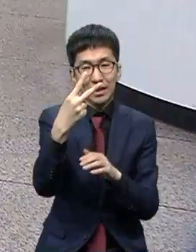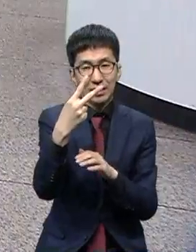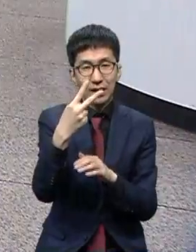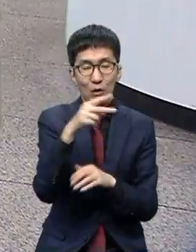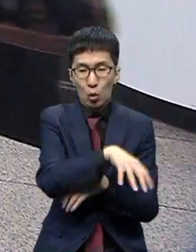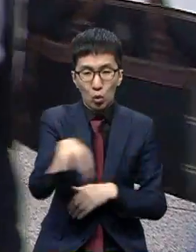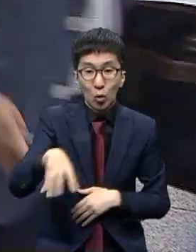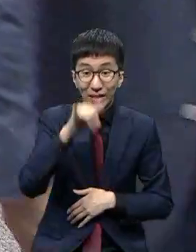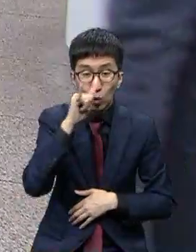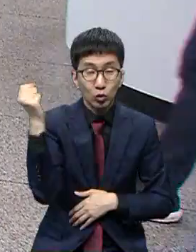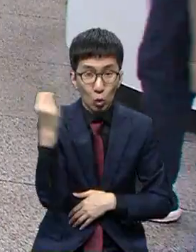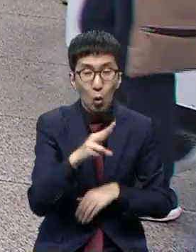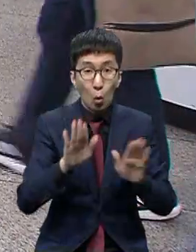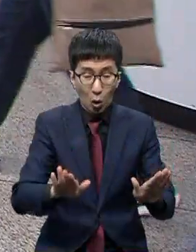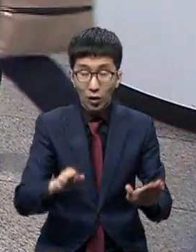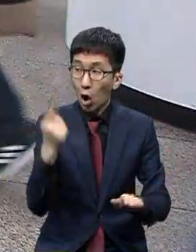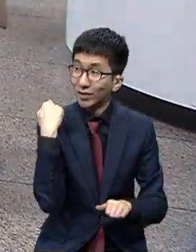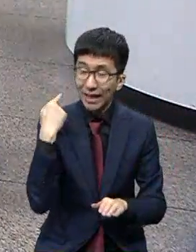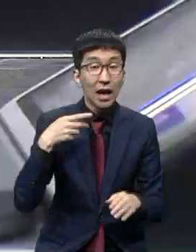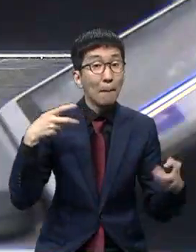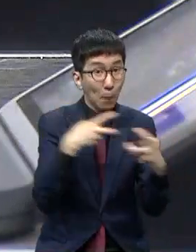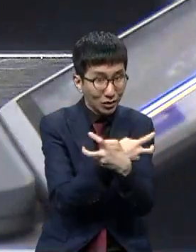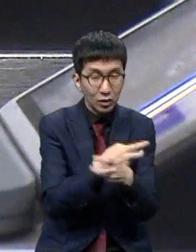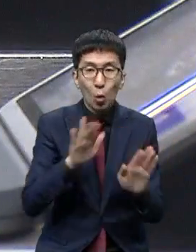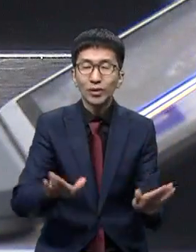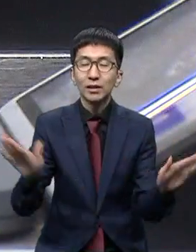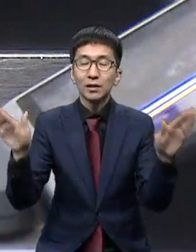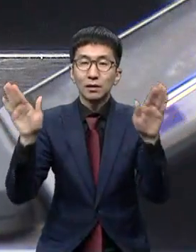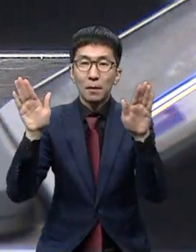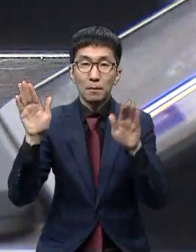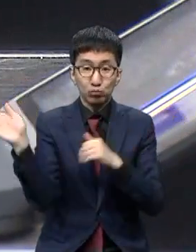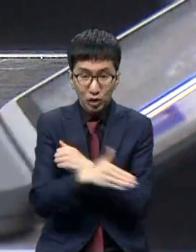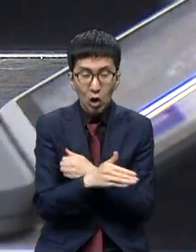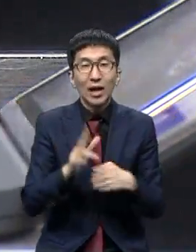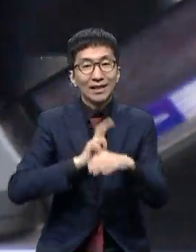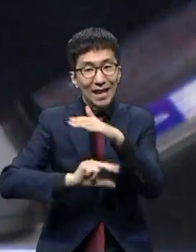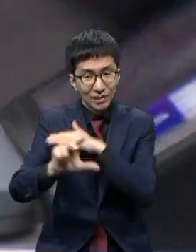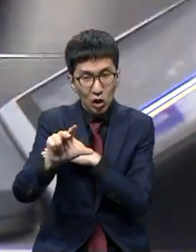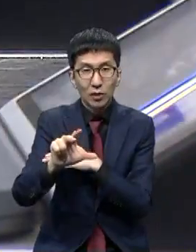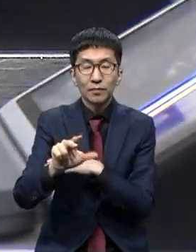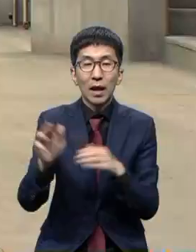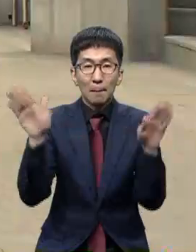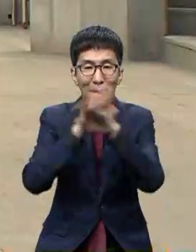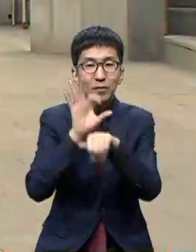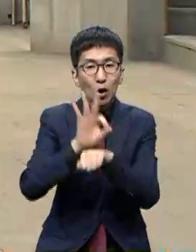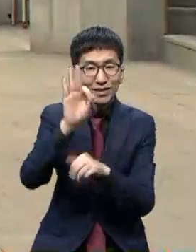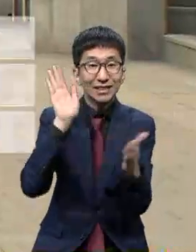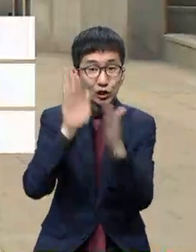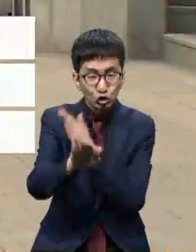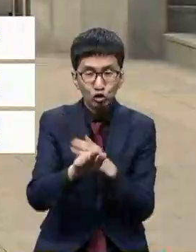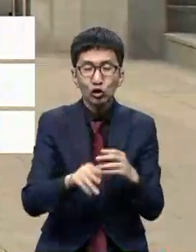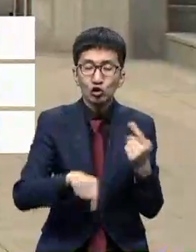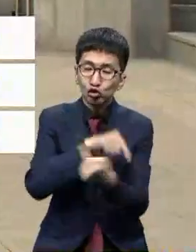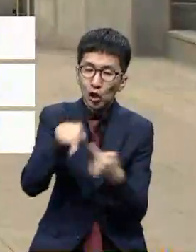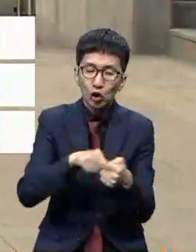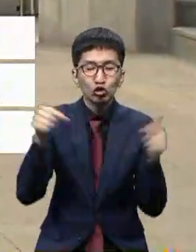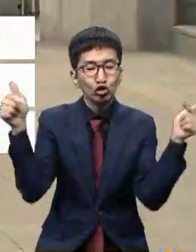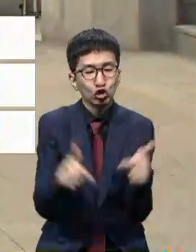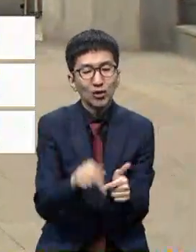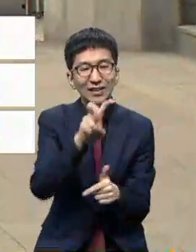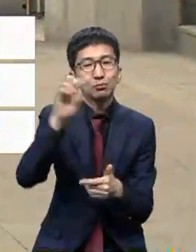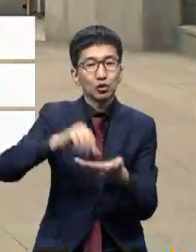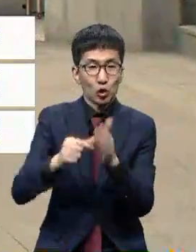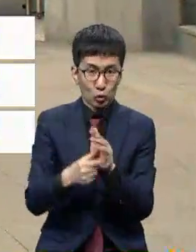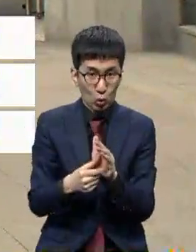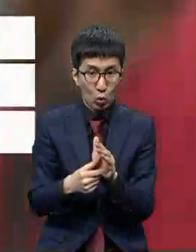버스에 이어 오늘은 지하철도 밤 10시 이후 운행을 20% 줄일 예정입니다. 휴가철을 맞아 비수도권으로의